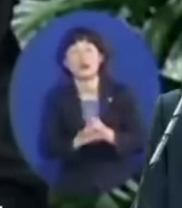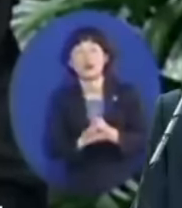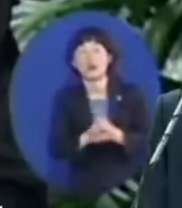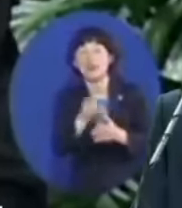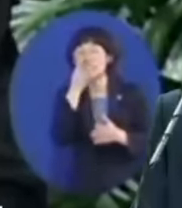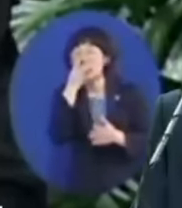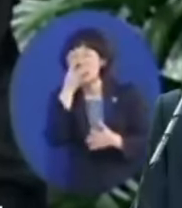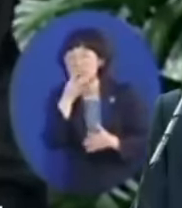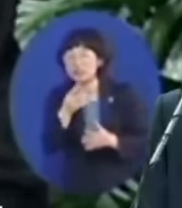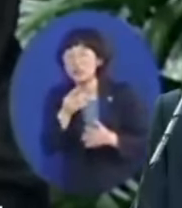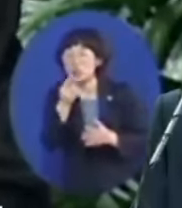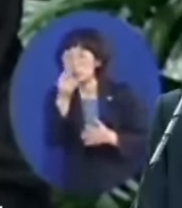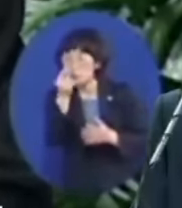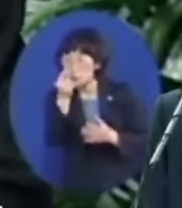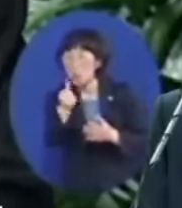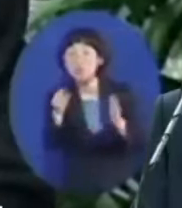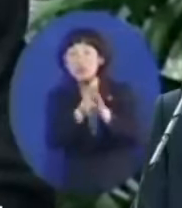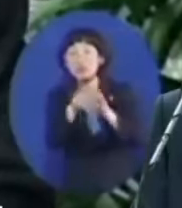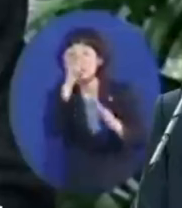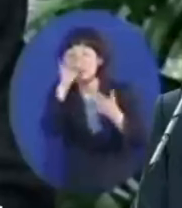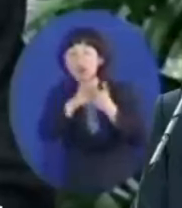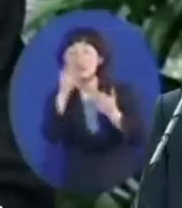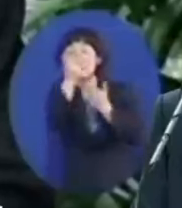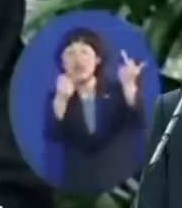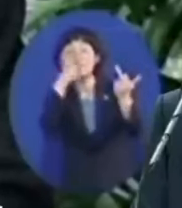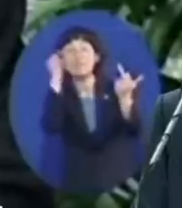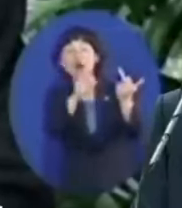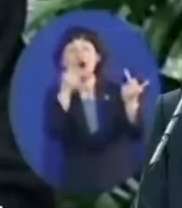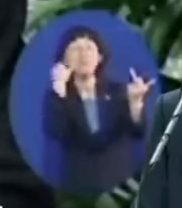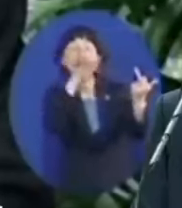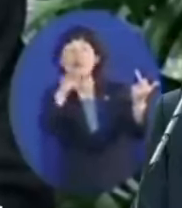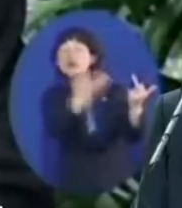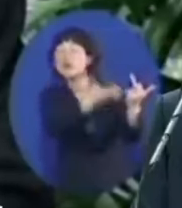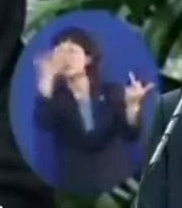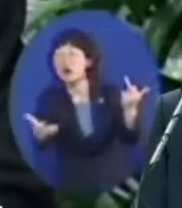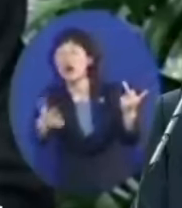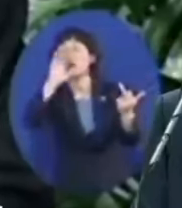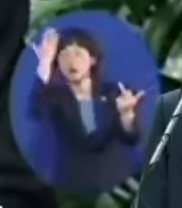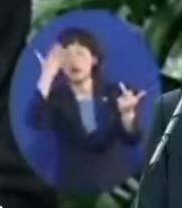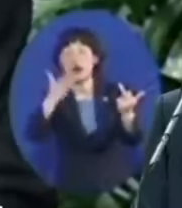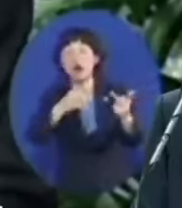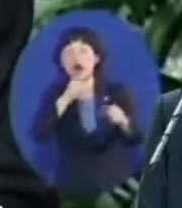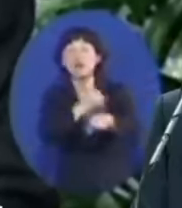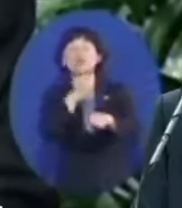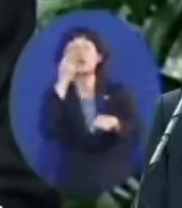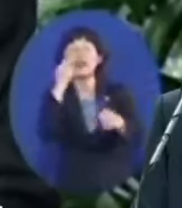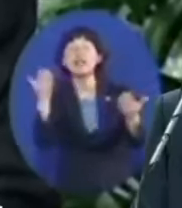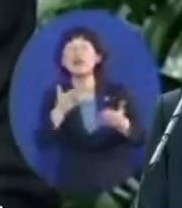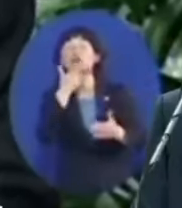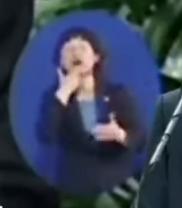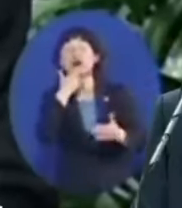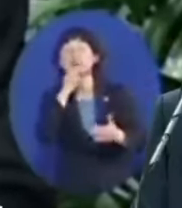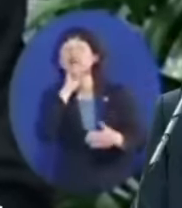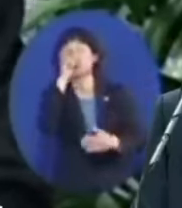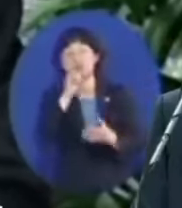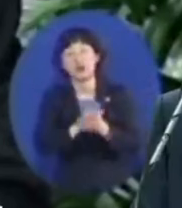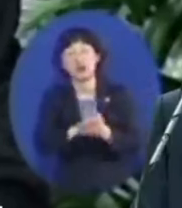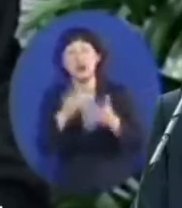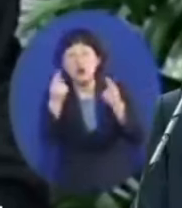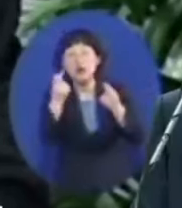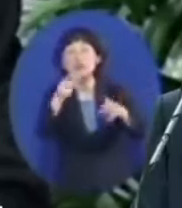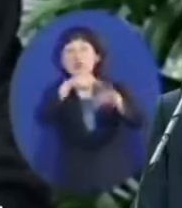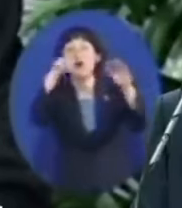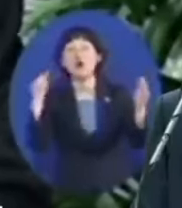계약심하는 믿음이 있으면 이 산들을 명하여 저 바다에 던져라도 될 것이요 하지 못하는 일이 없을 것이라고 말씀한 것입니다. 그와 같이